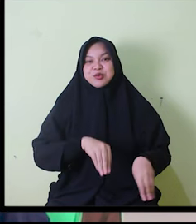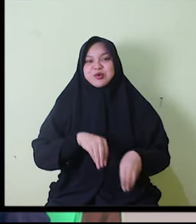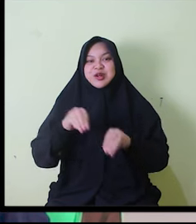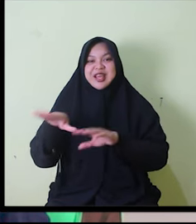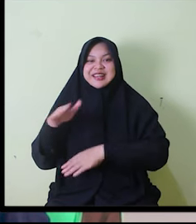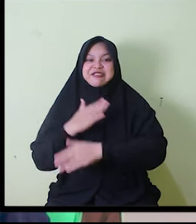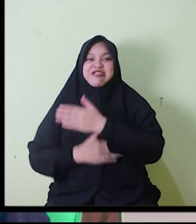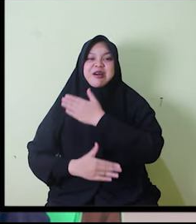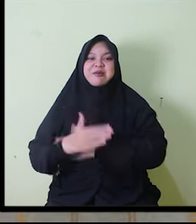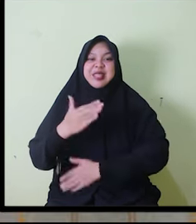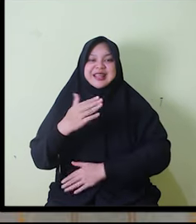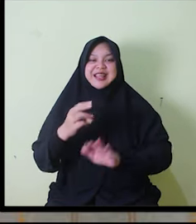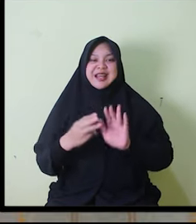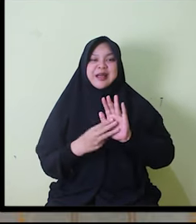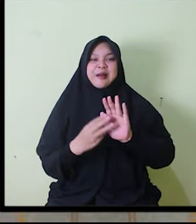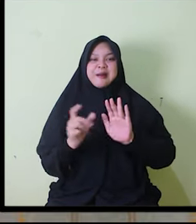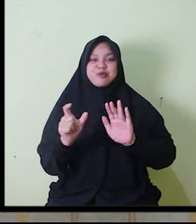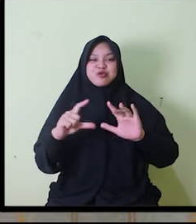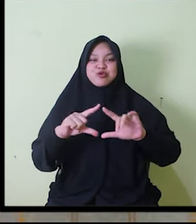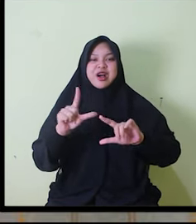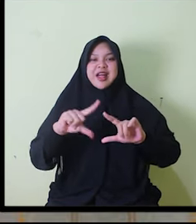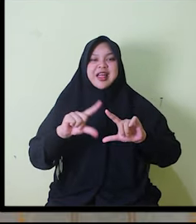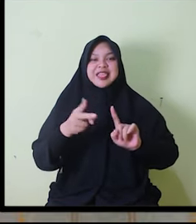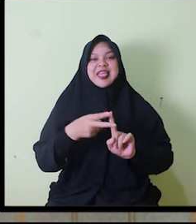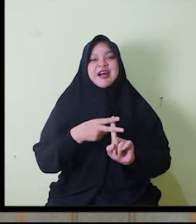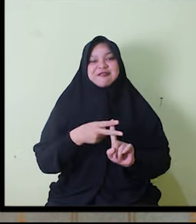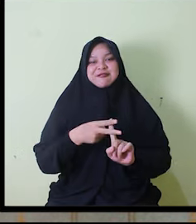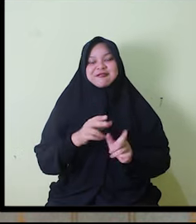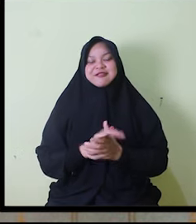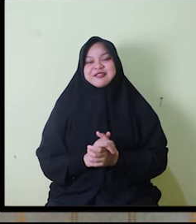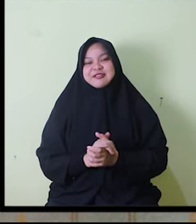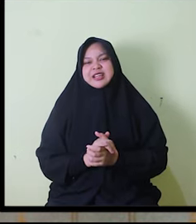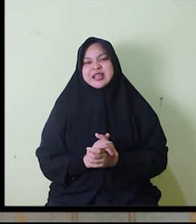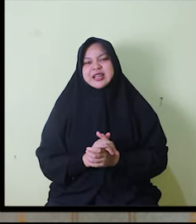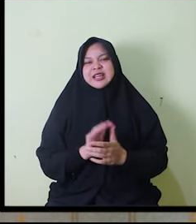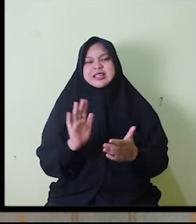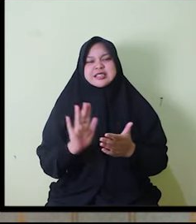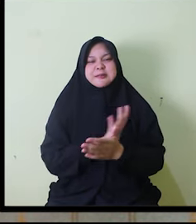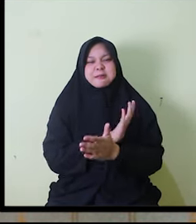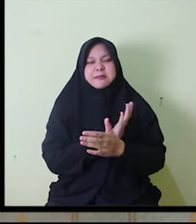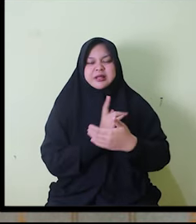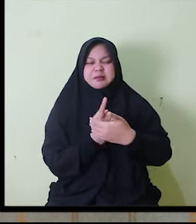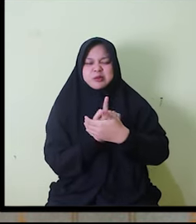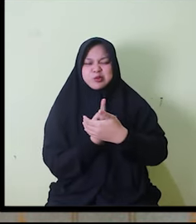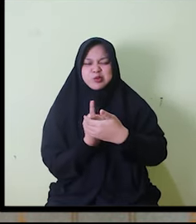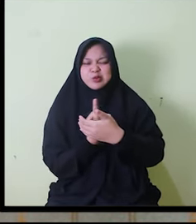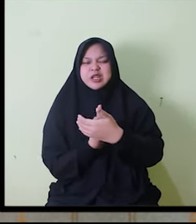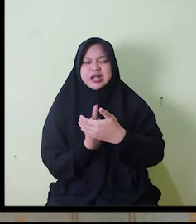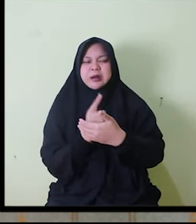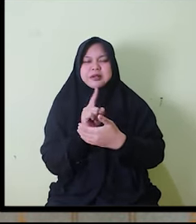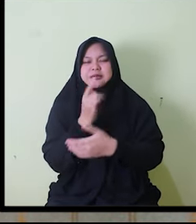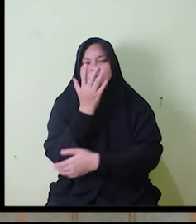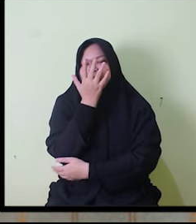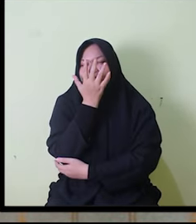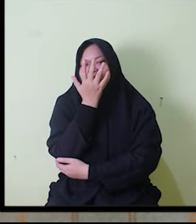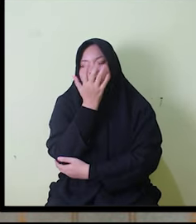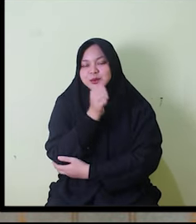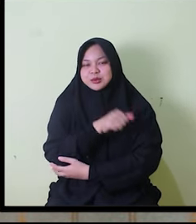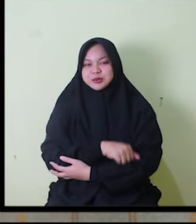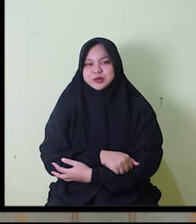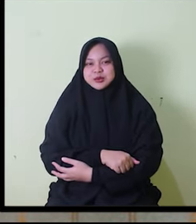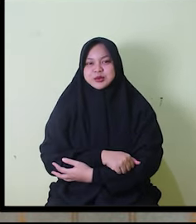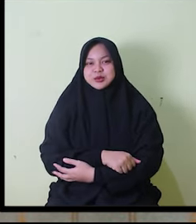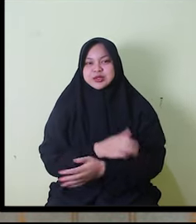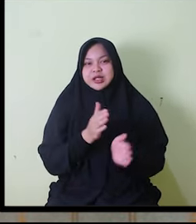ya betul sempat sempat mengurung diri betul karena malu begitu ya mas i Oke Nah selanjutnya Apa yang melatar